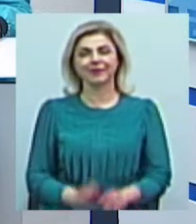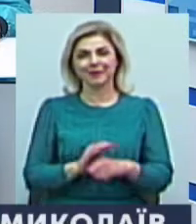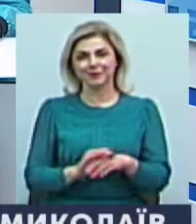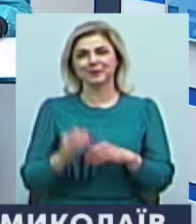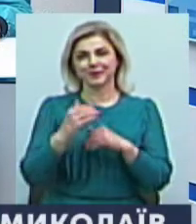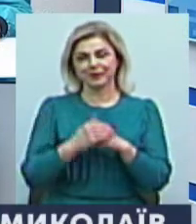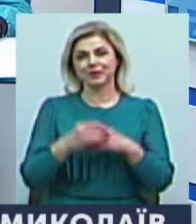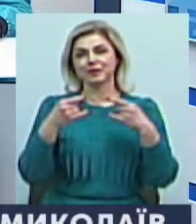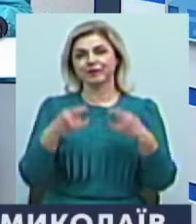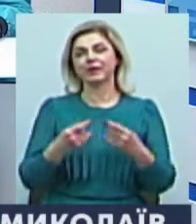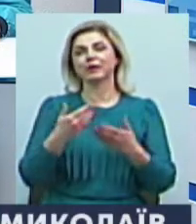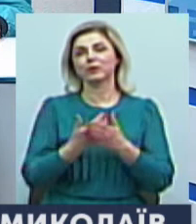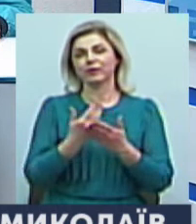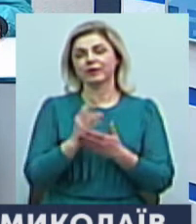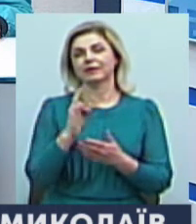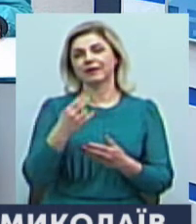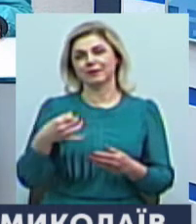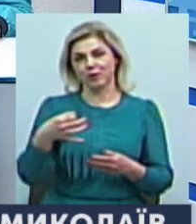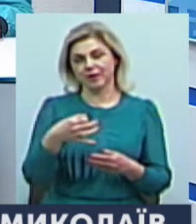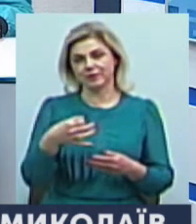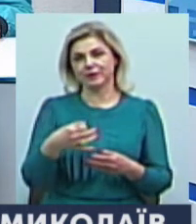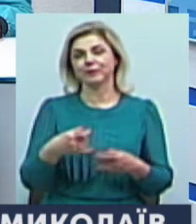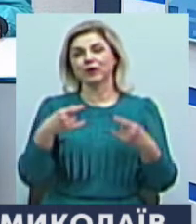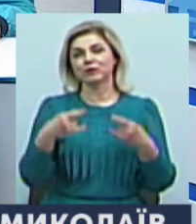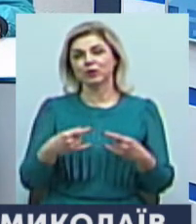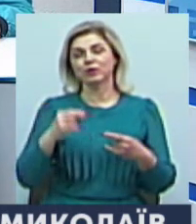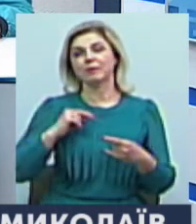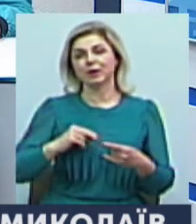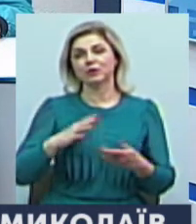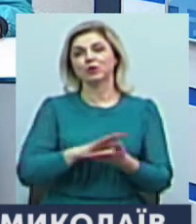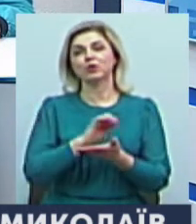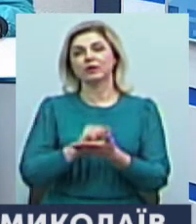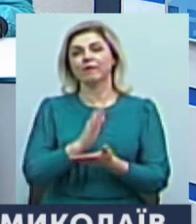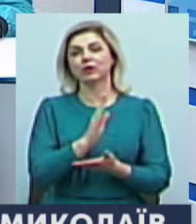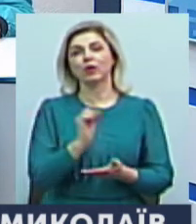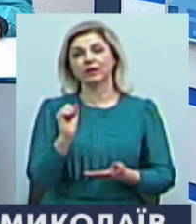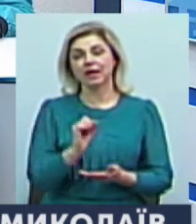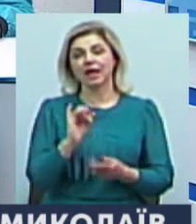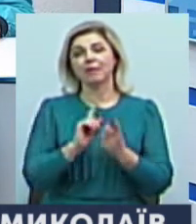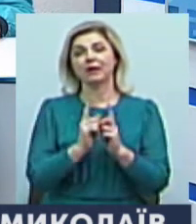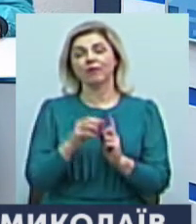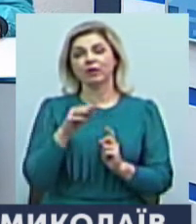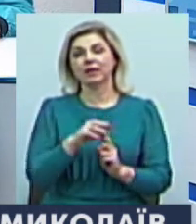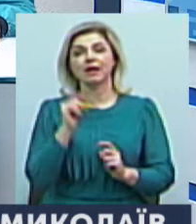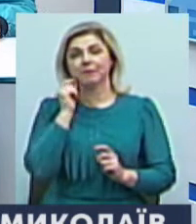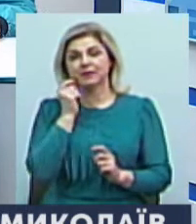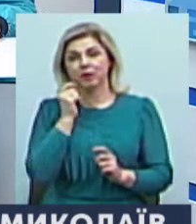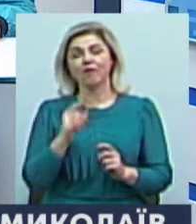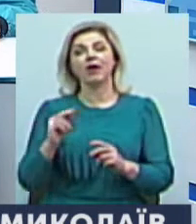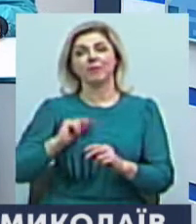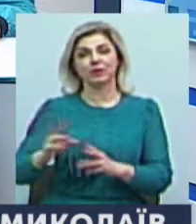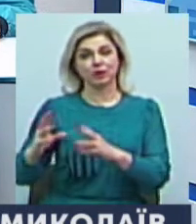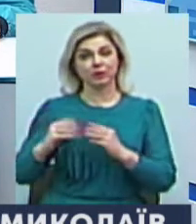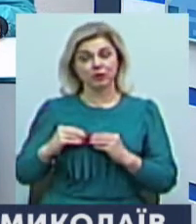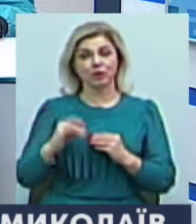Добрий вечір. В ефірі телевізійні новини Миколаївщини. В студії працює Вікторія Андрушків. Тетяна Мисникова працює разом зі мною. Протягом